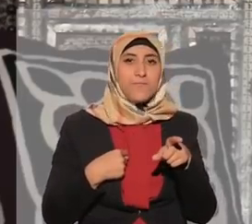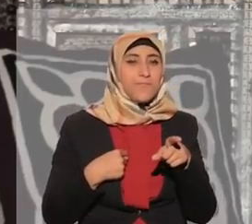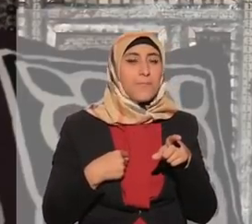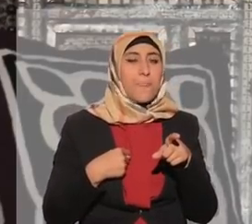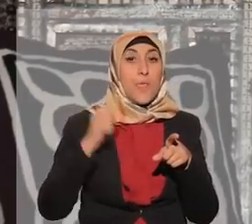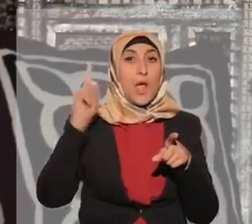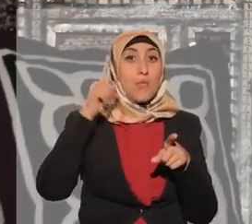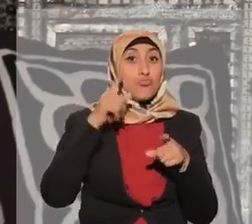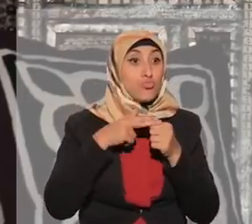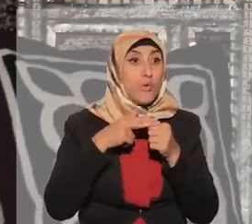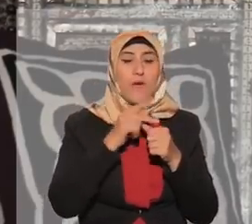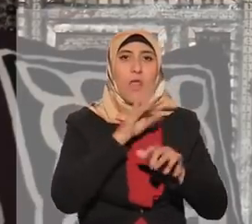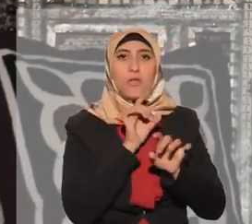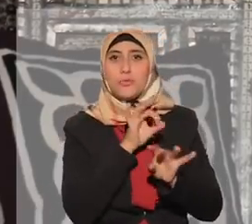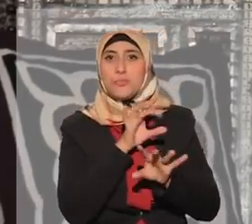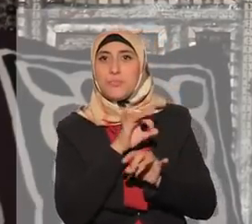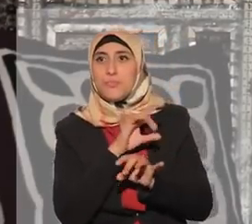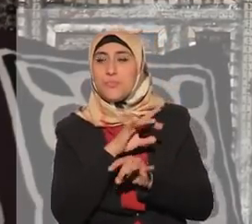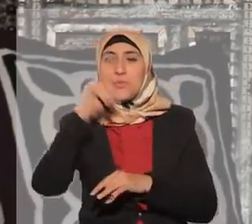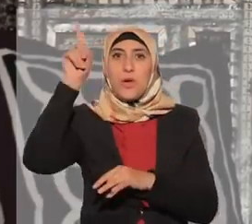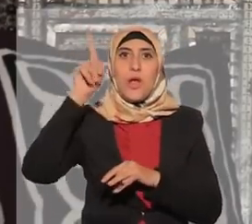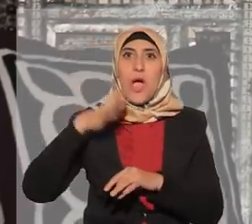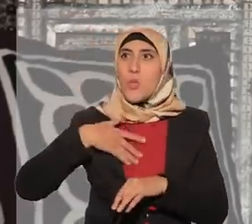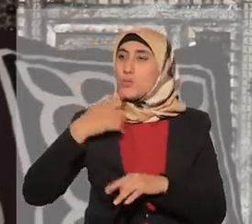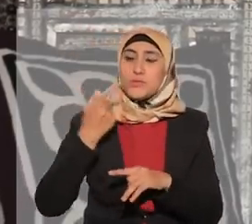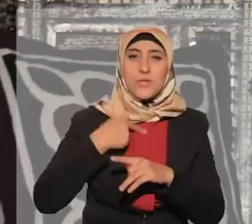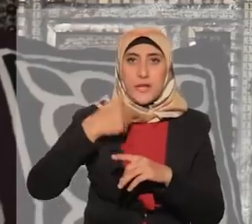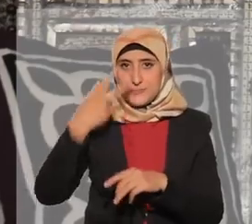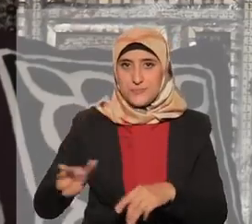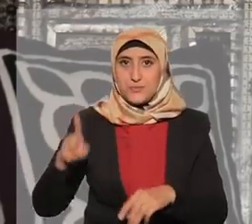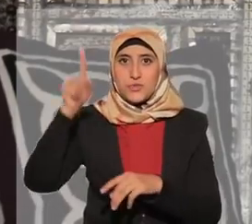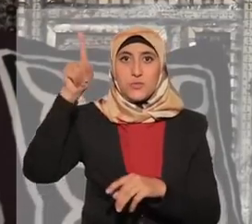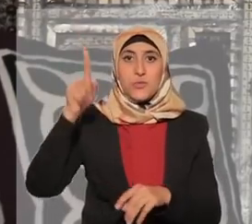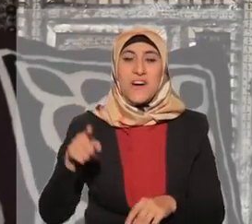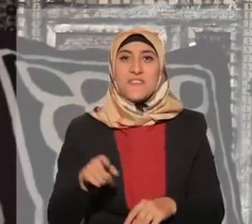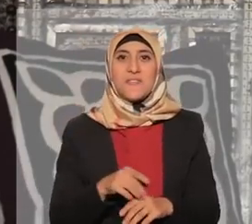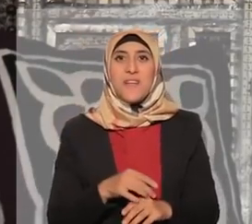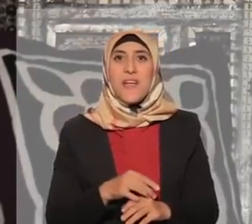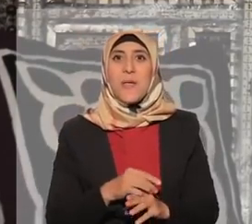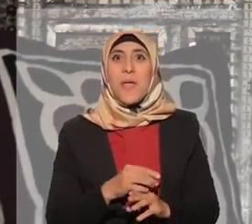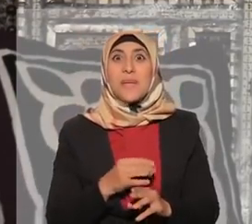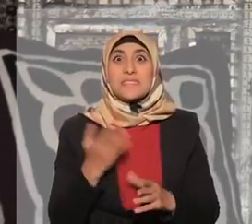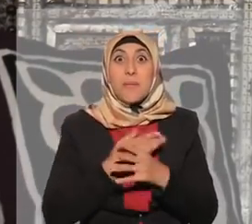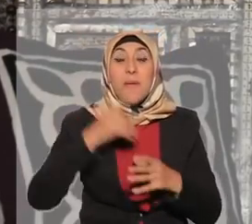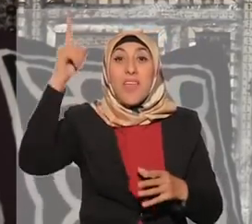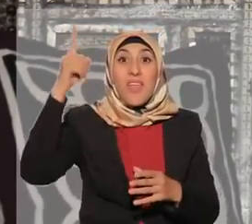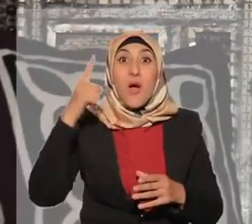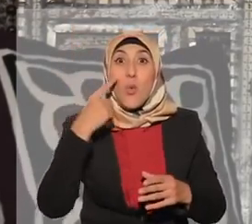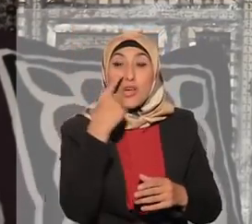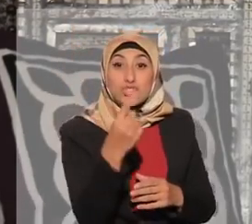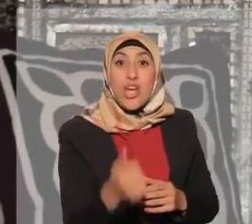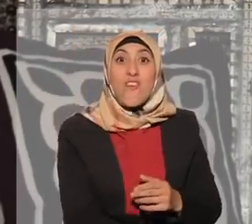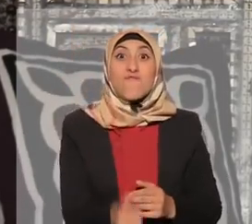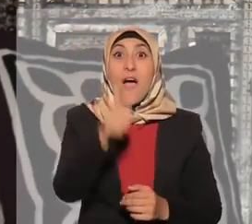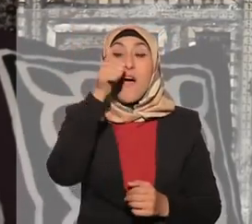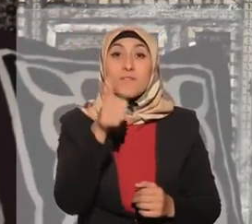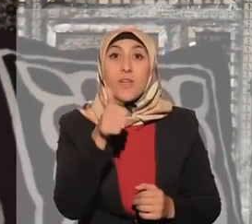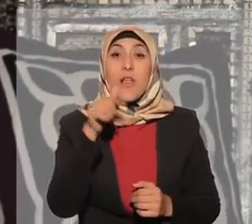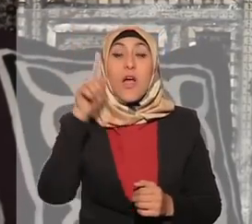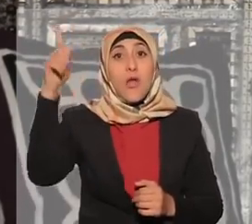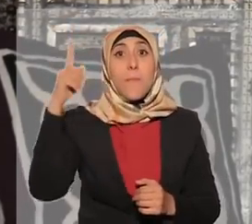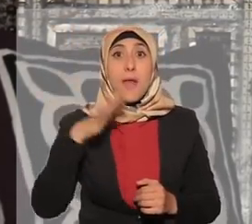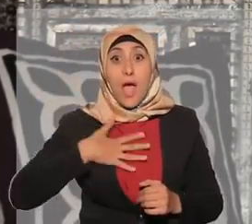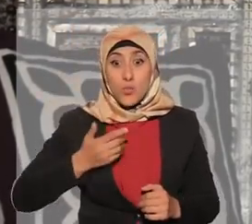تحقق بحقائق التوكل على الله لا يتمنى إلا ما اختاره الله عز وجل. اختار